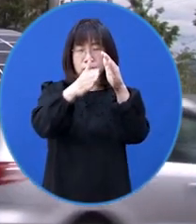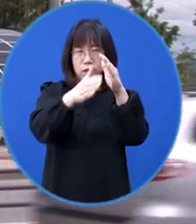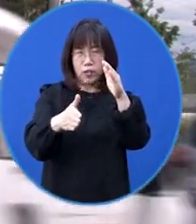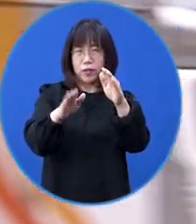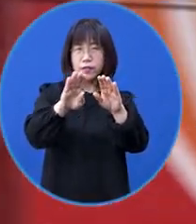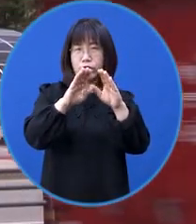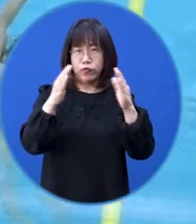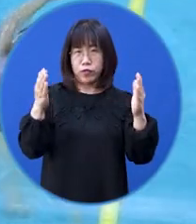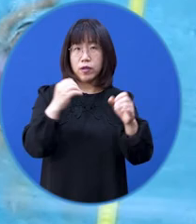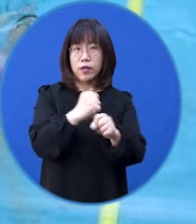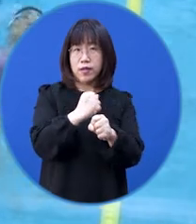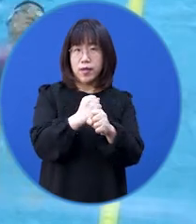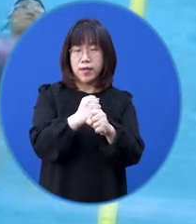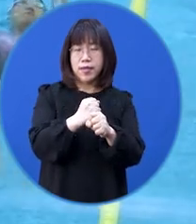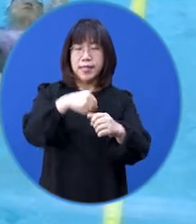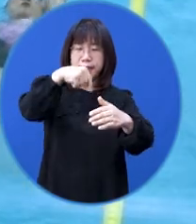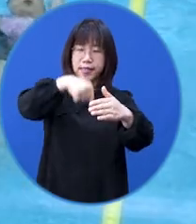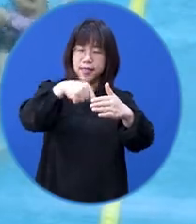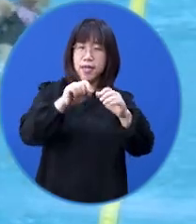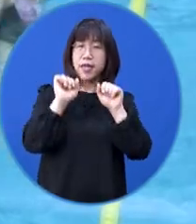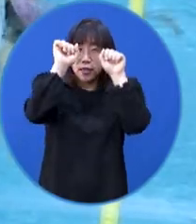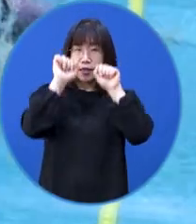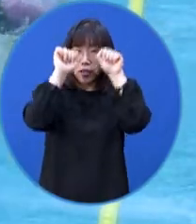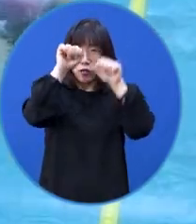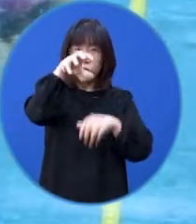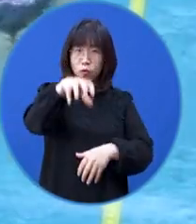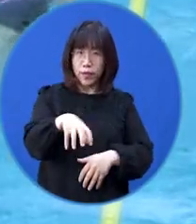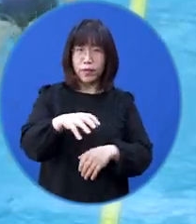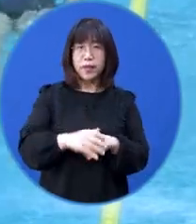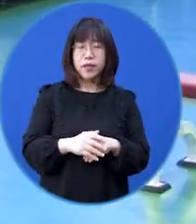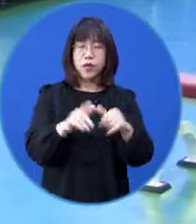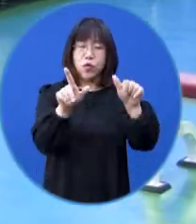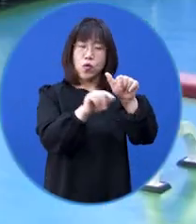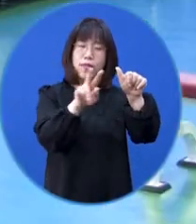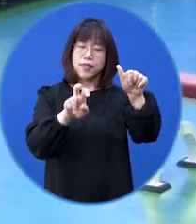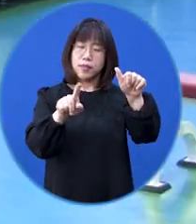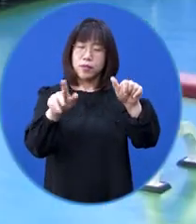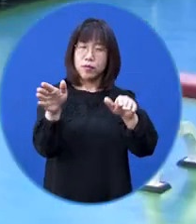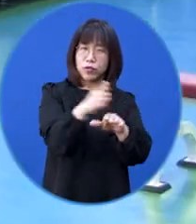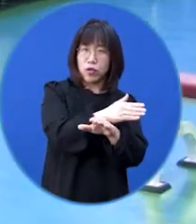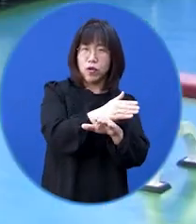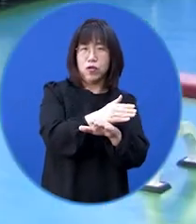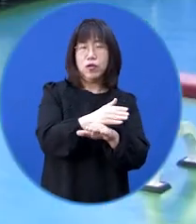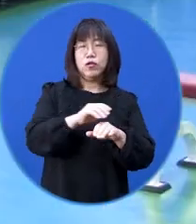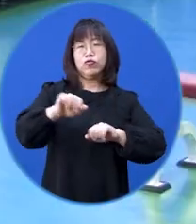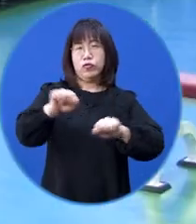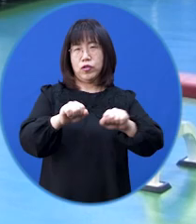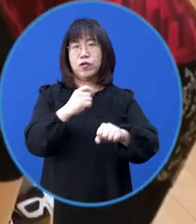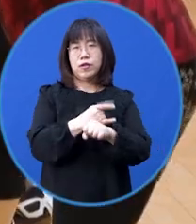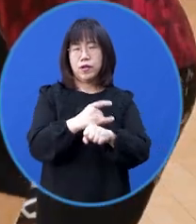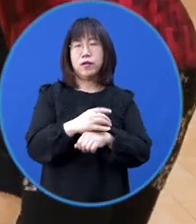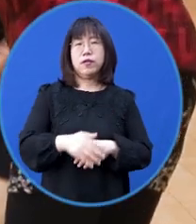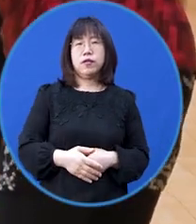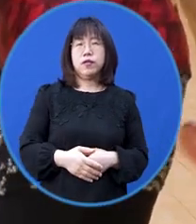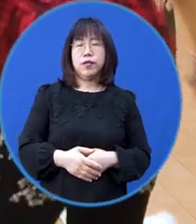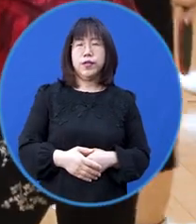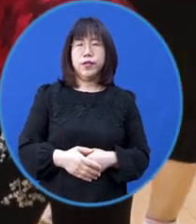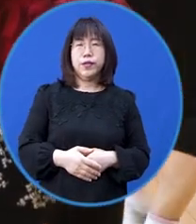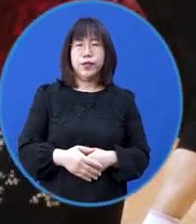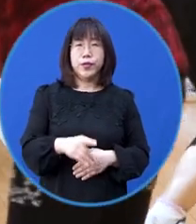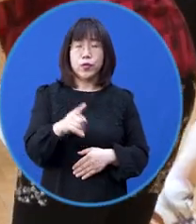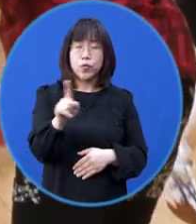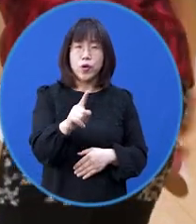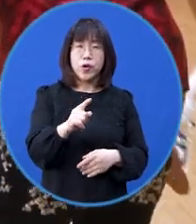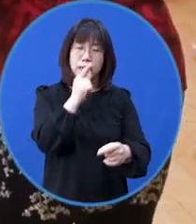실내체육시설은 기존 회원부터 제한된 형태로 시범 운영한 뒤 21일부터 정상 운영하며 실외